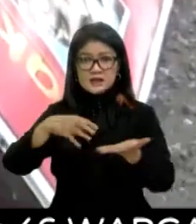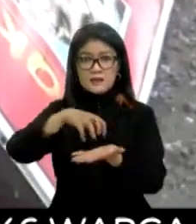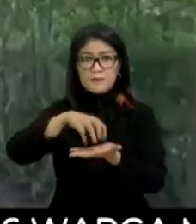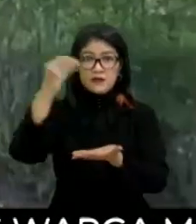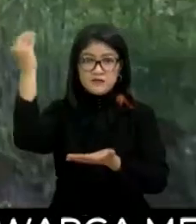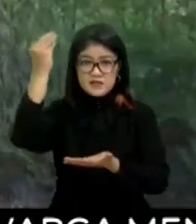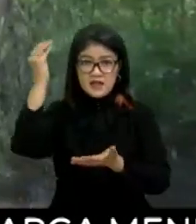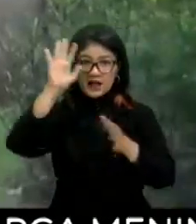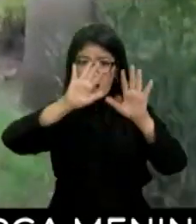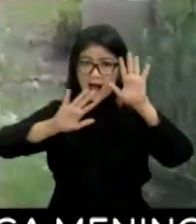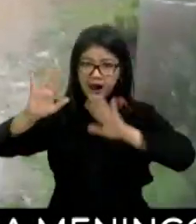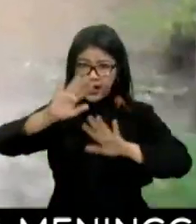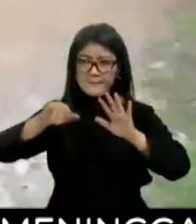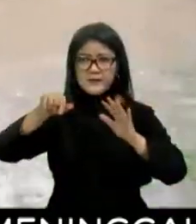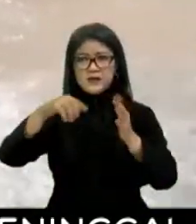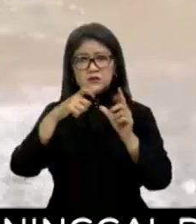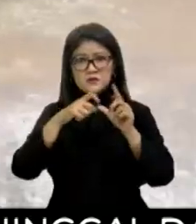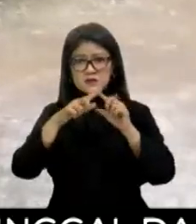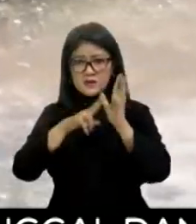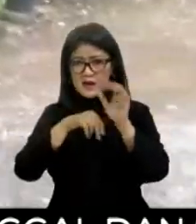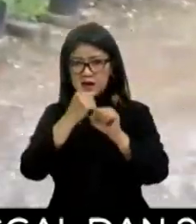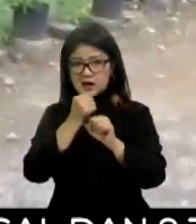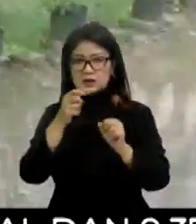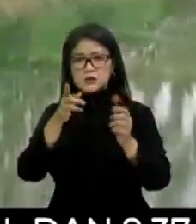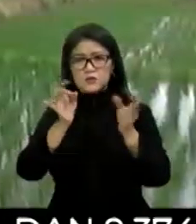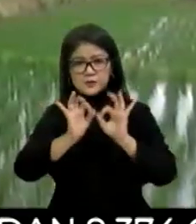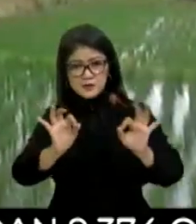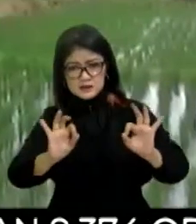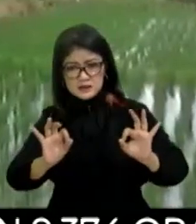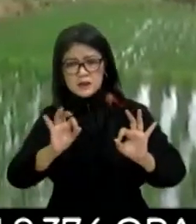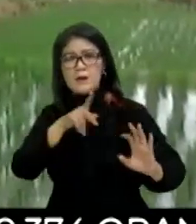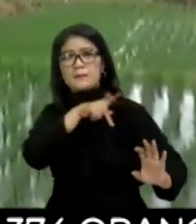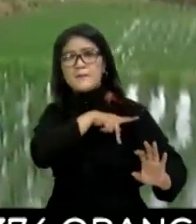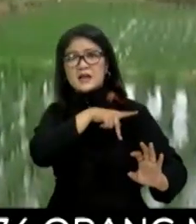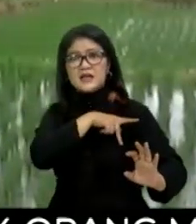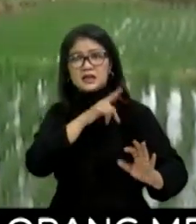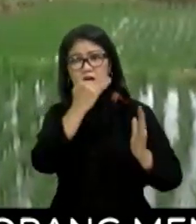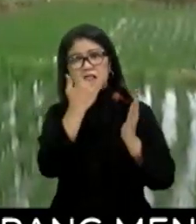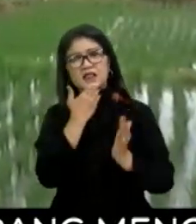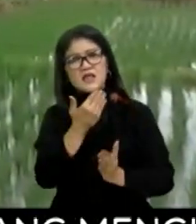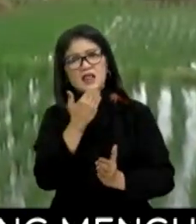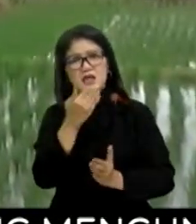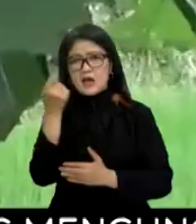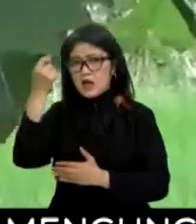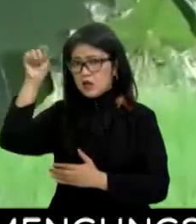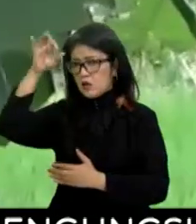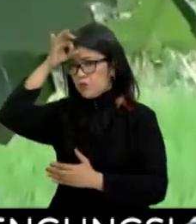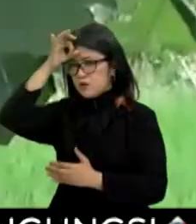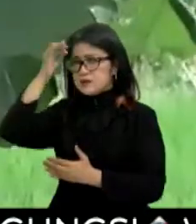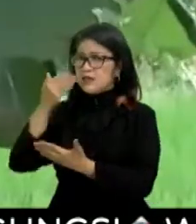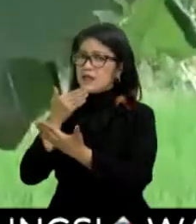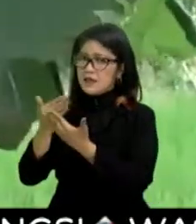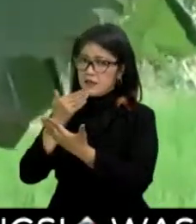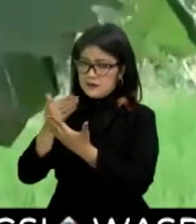desa sedang kembali lengang sementara panitia dan penyelenggara diperiksa di mapolsek Abiansemal dari Badung Bali Bagus